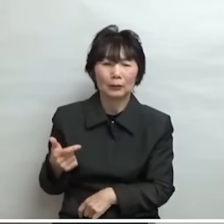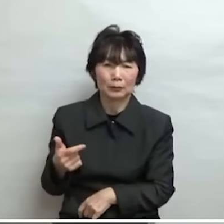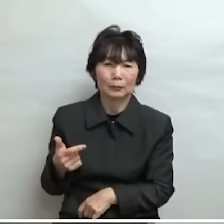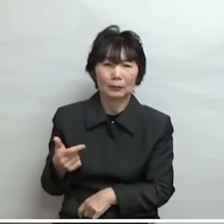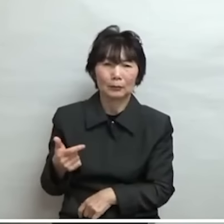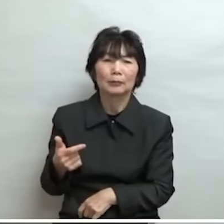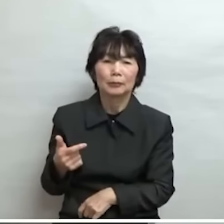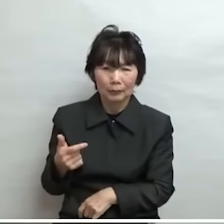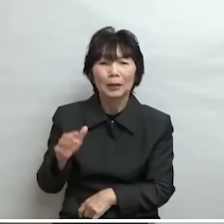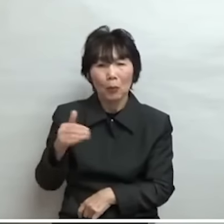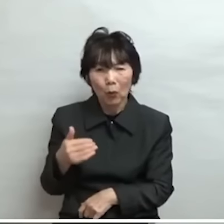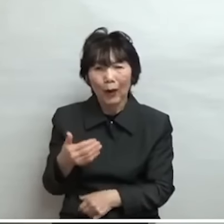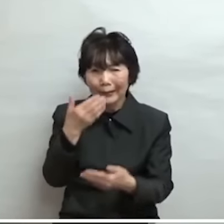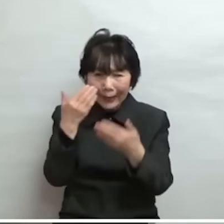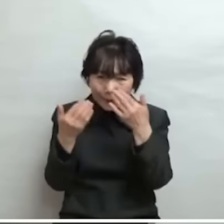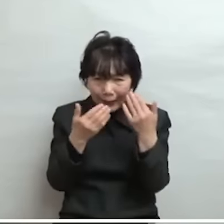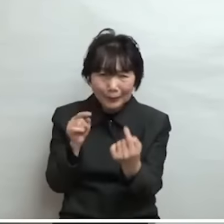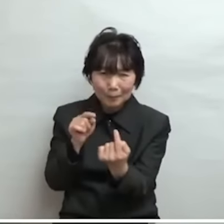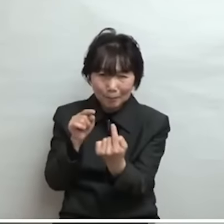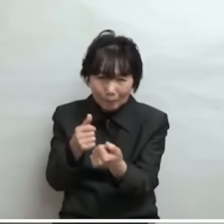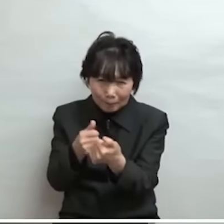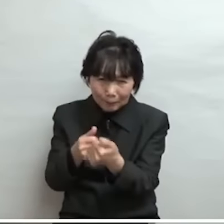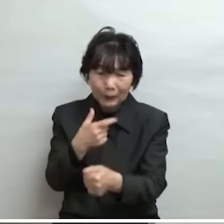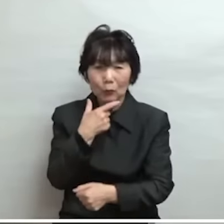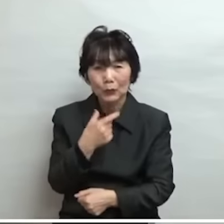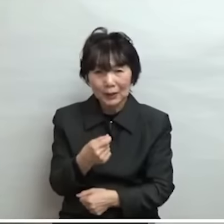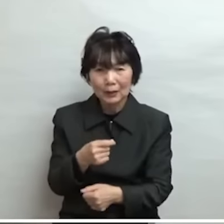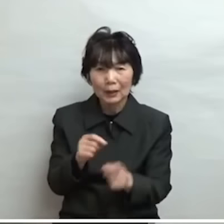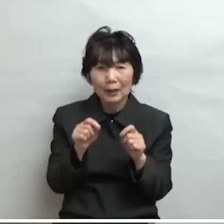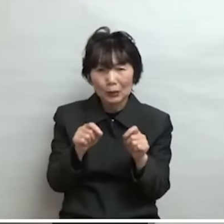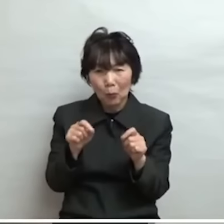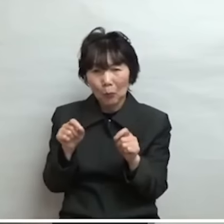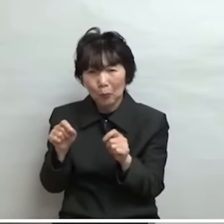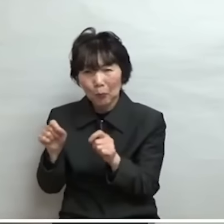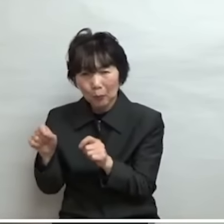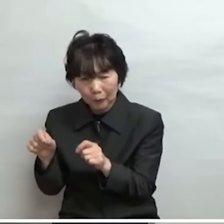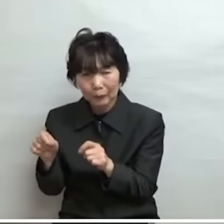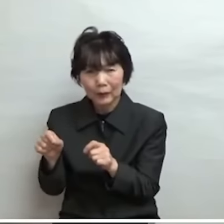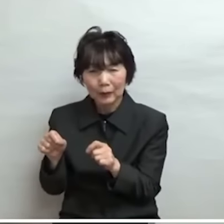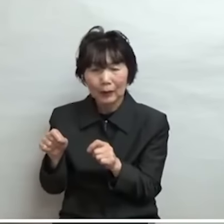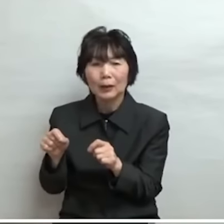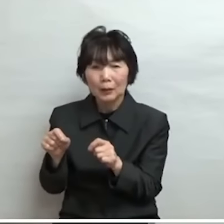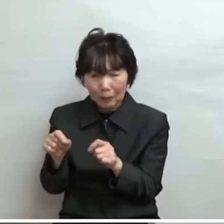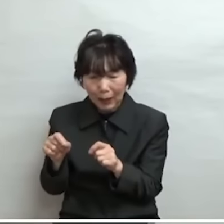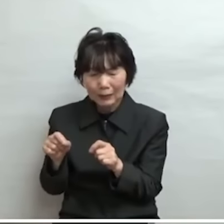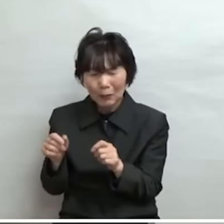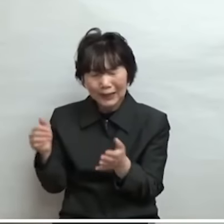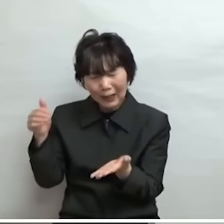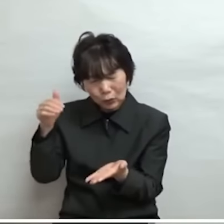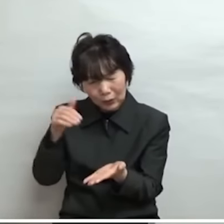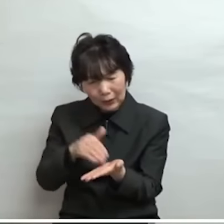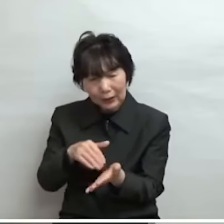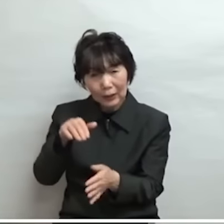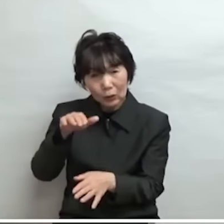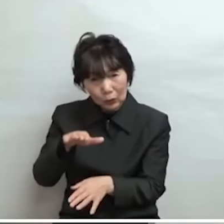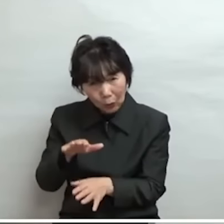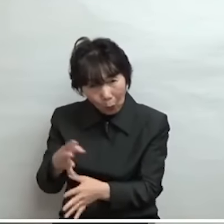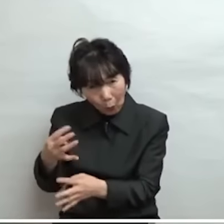ギリギリまで丁寧に議論してほしいということで伸ばしてきて、最初からマックスでもここまでって決めて、その時にやってきたんですね。で